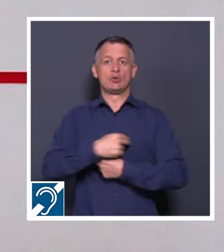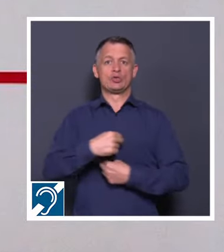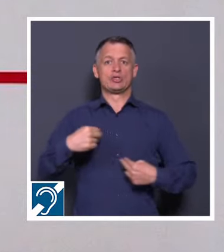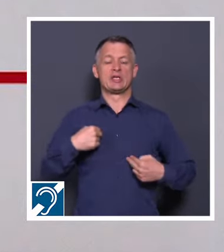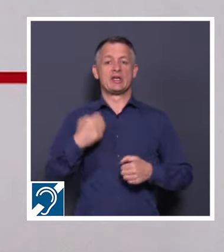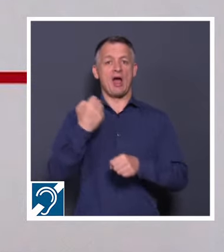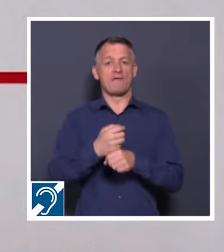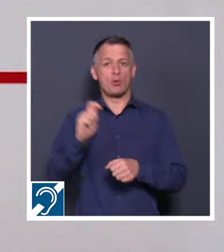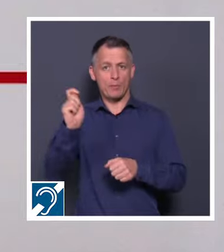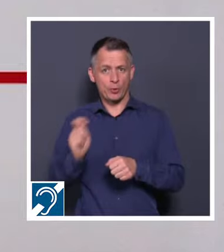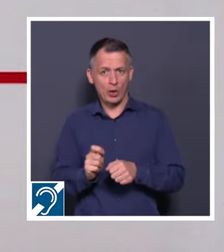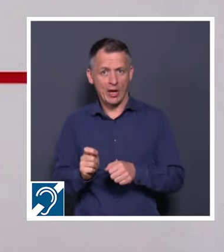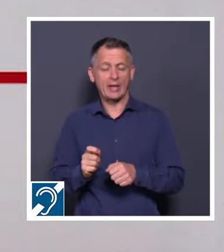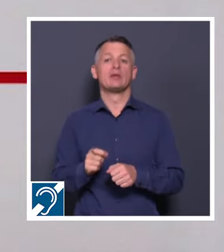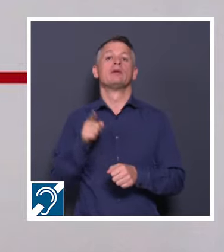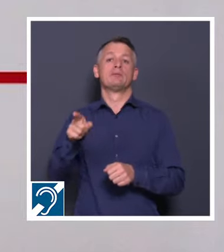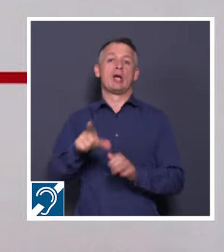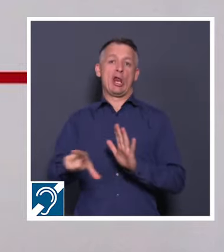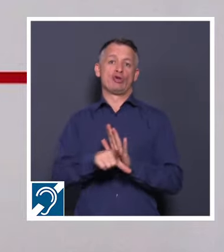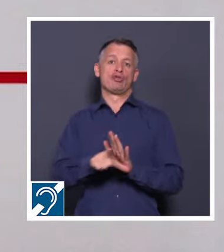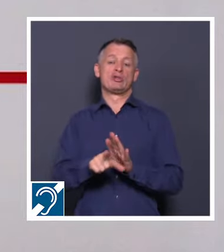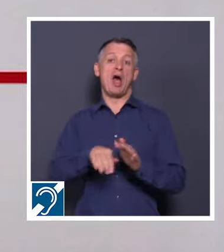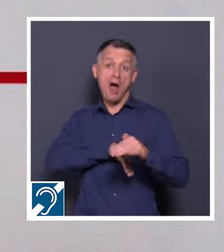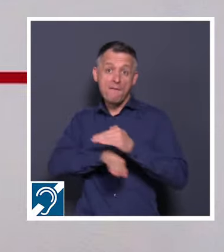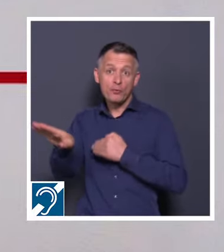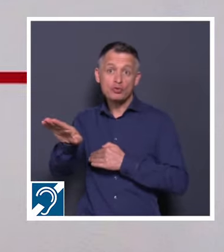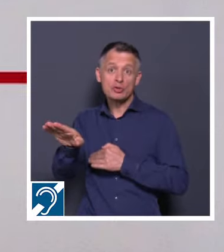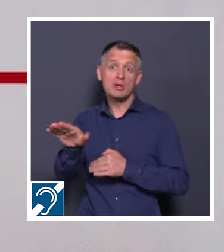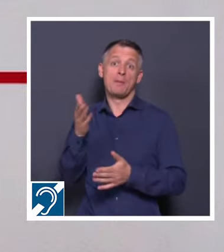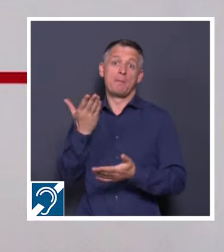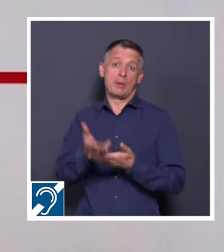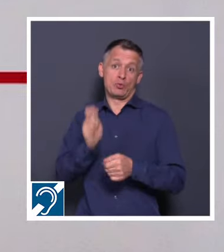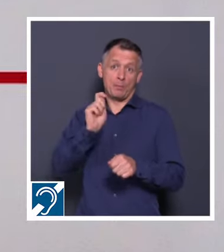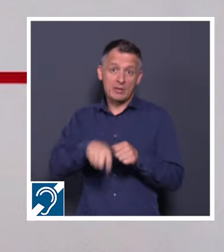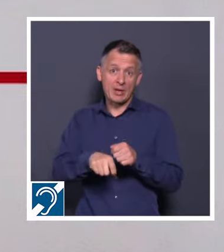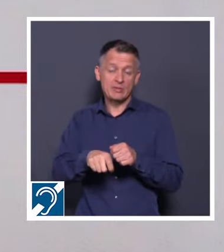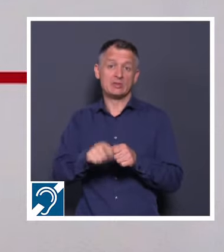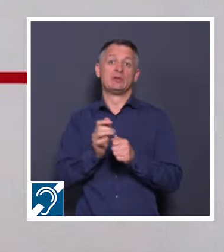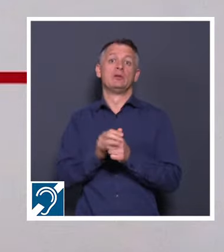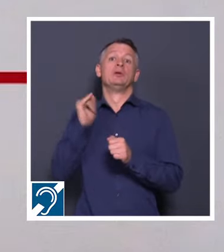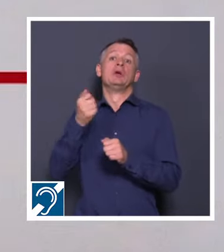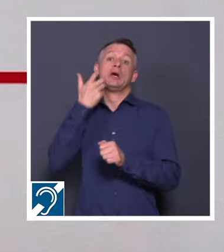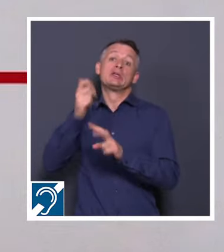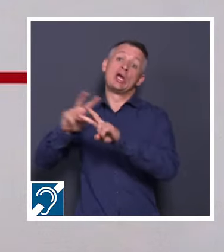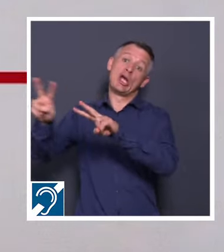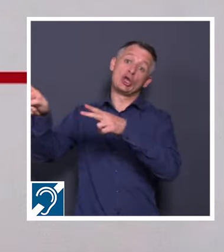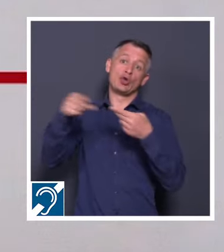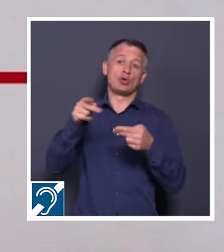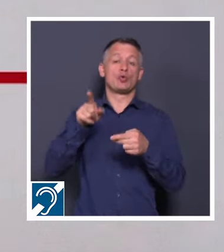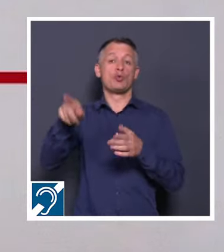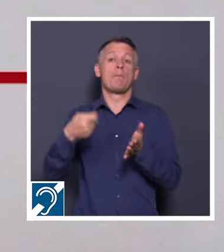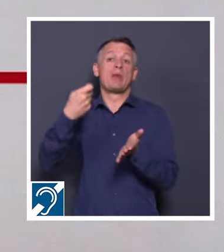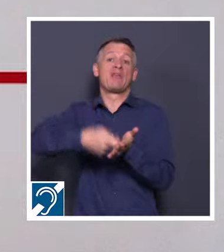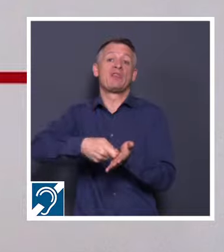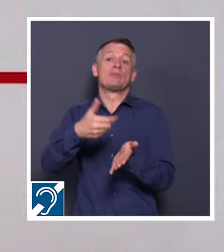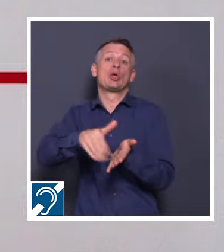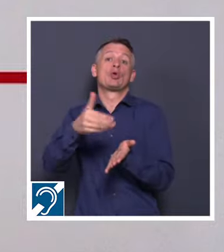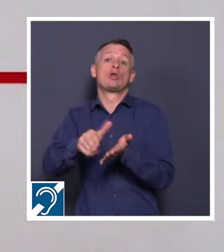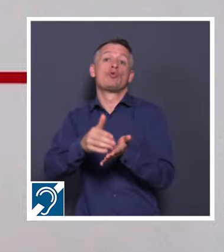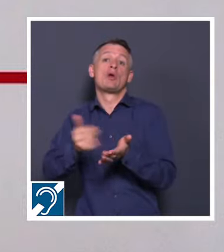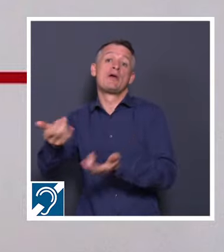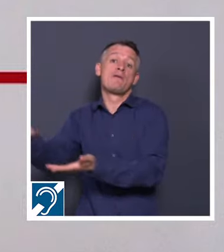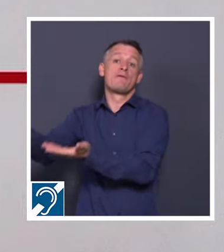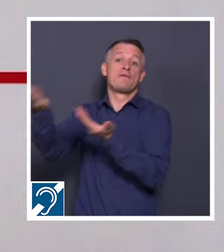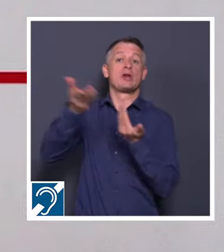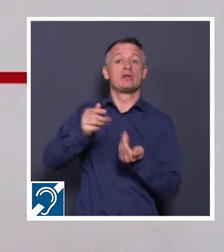de bun simț, ai fugit de justiția din țară, când te întorci, tu plătești aducerea ta în țară, nu